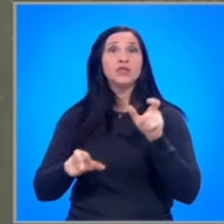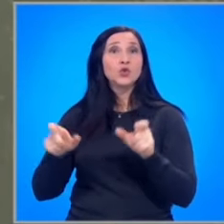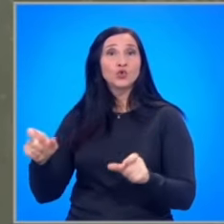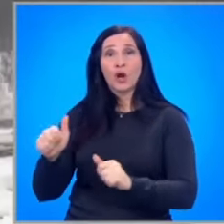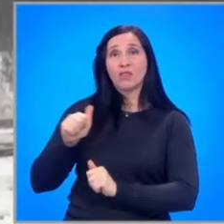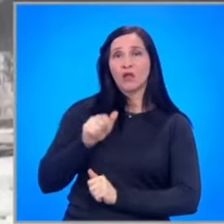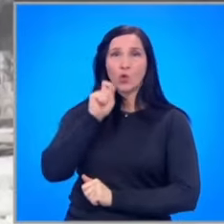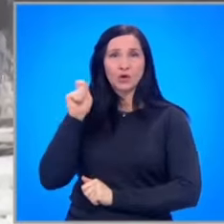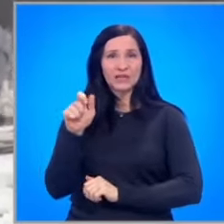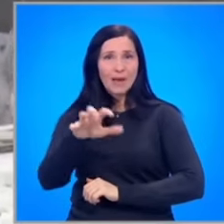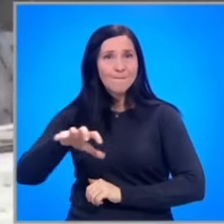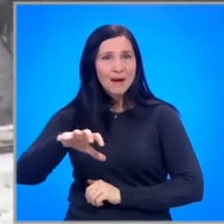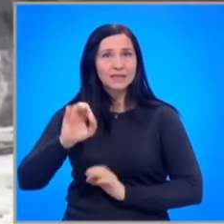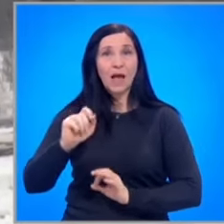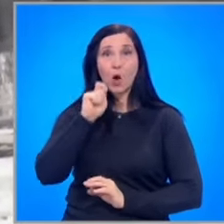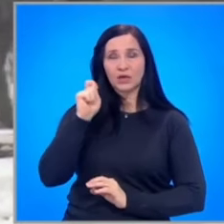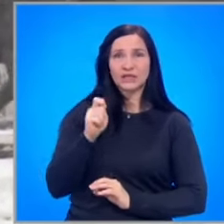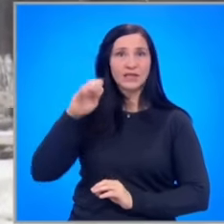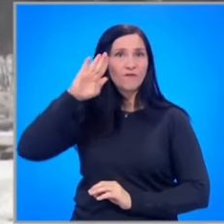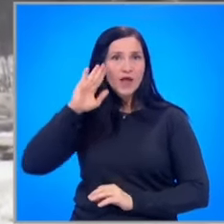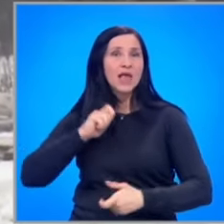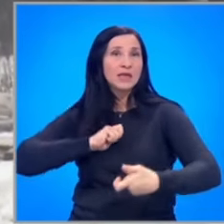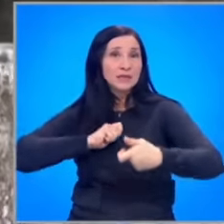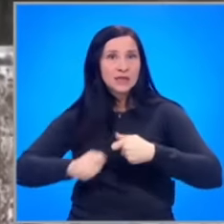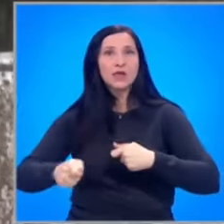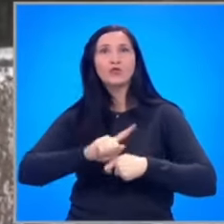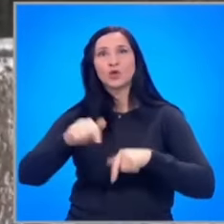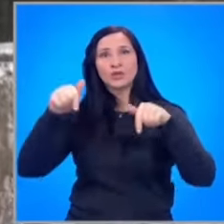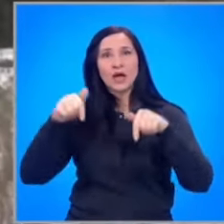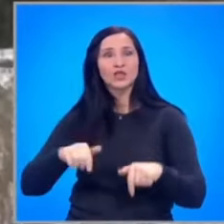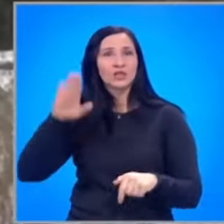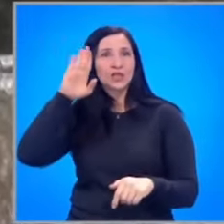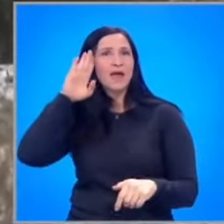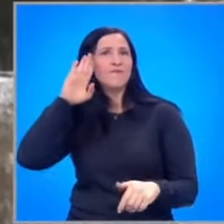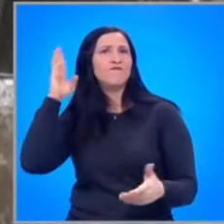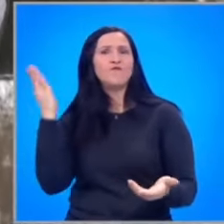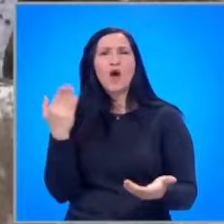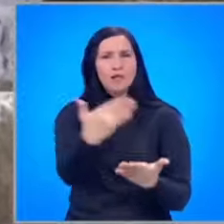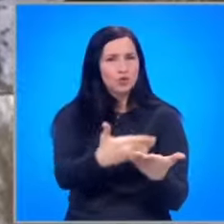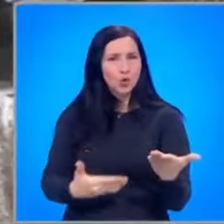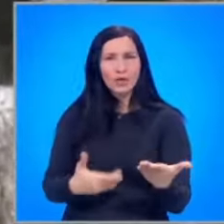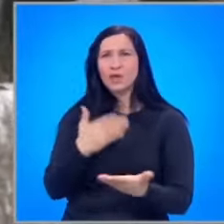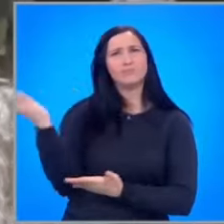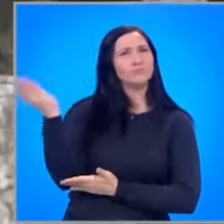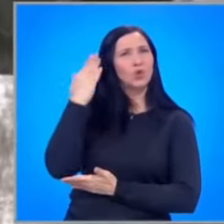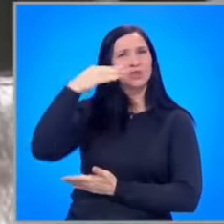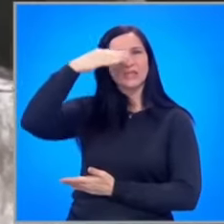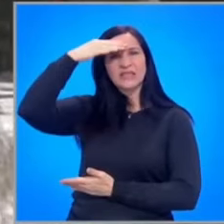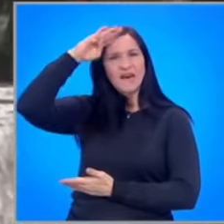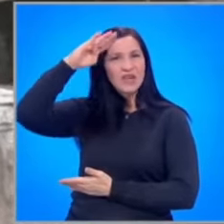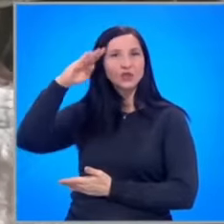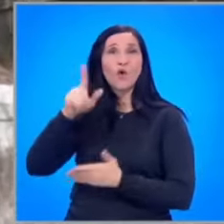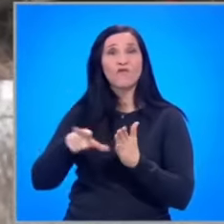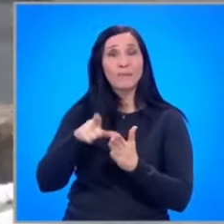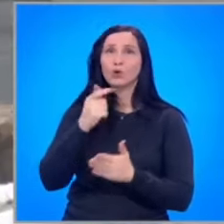бази. Така украинските военни скъсаха с досегашните военни доктрини, останали от съветско време, които Москва познава отлично и знае какво да